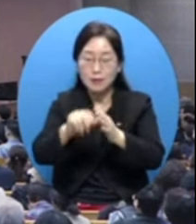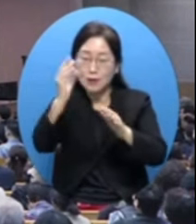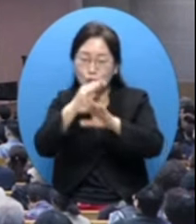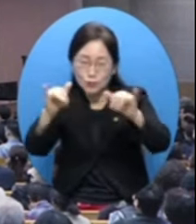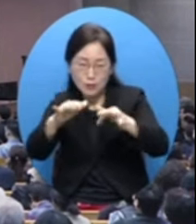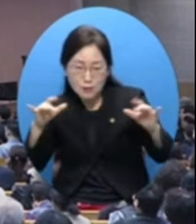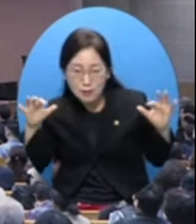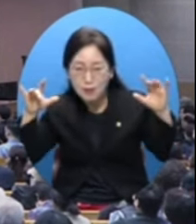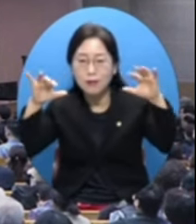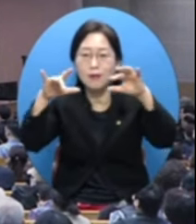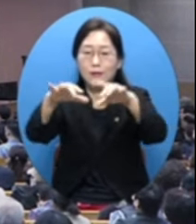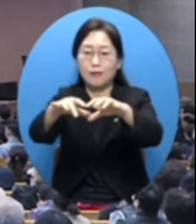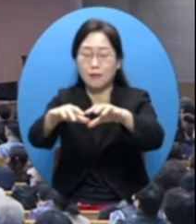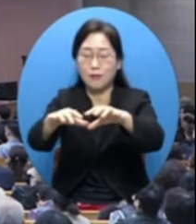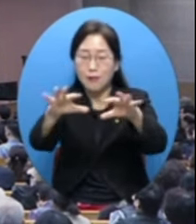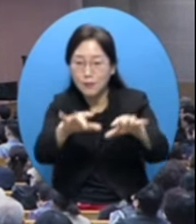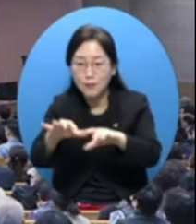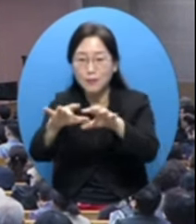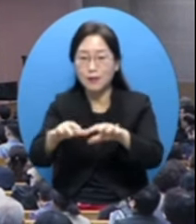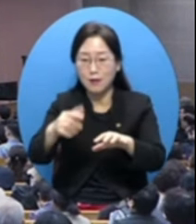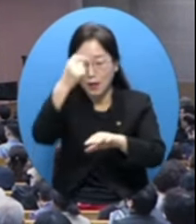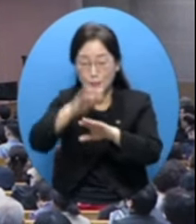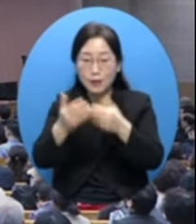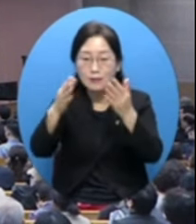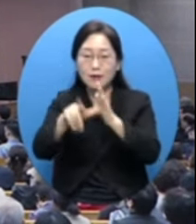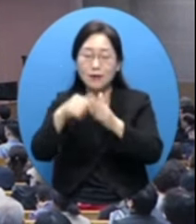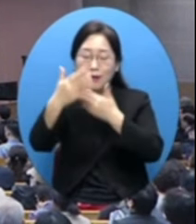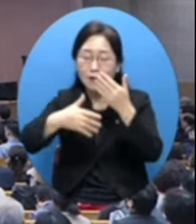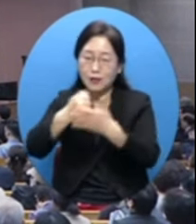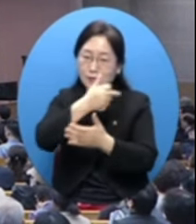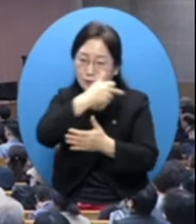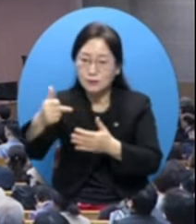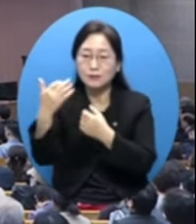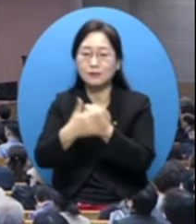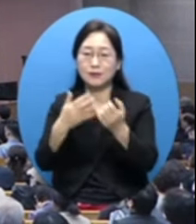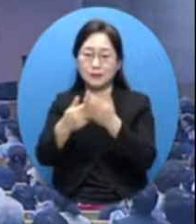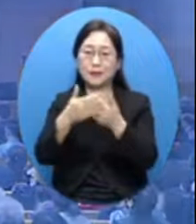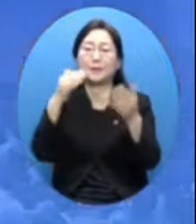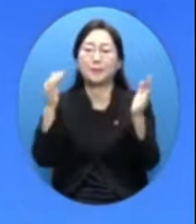몰려왔습니다. 저들이 예배드릴 때 하나님의 큰 은혜를 체험했습니다. 저들이 기도할 때